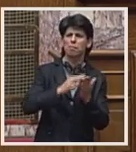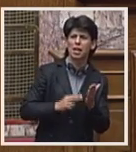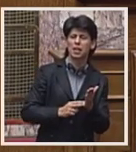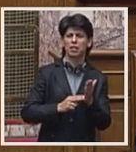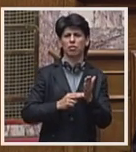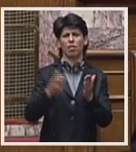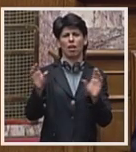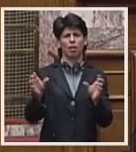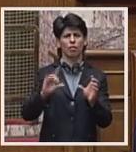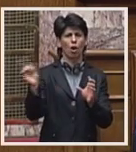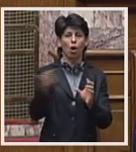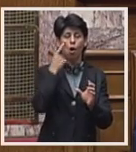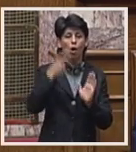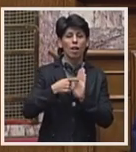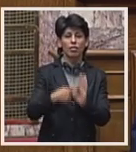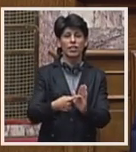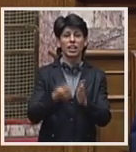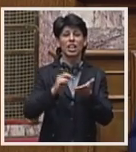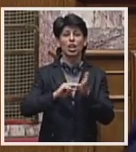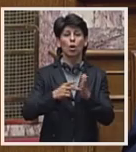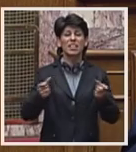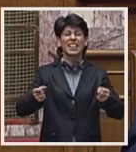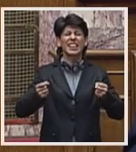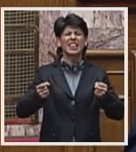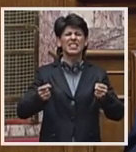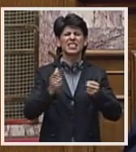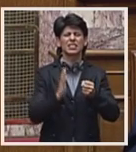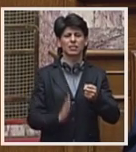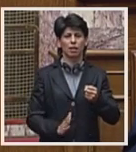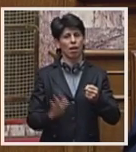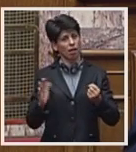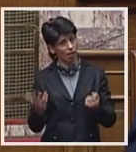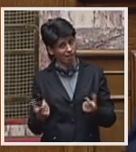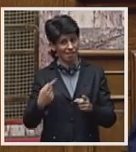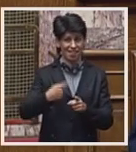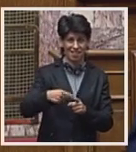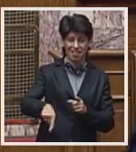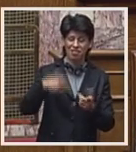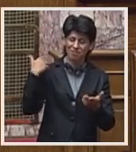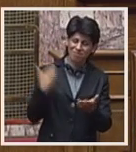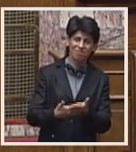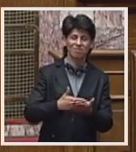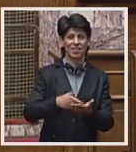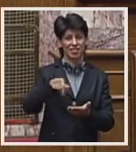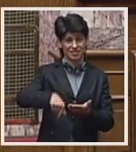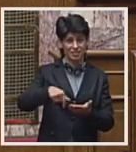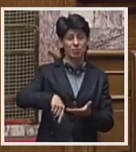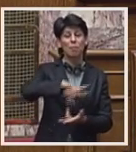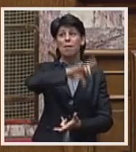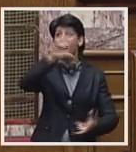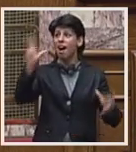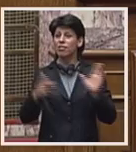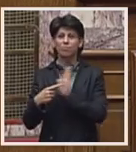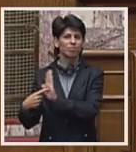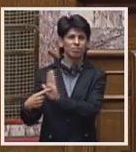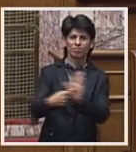την οικονομική κρίση. Όμως η πατρίδα μας αποδεικνύει σήμερα σε ολόκληρο τον κόσμο ότι είναι